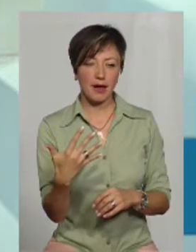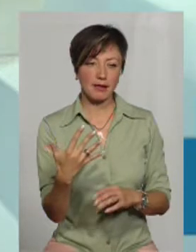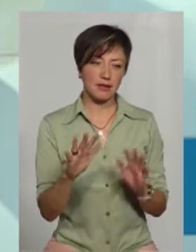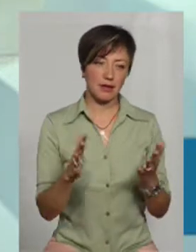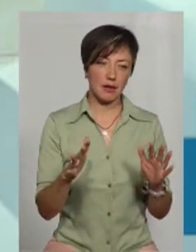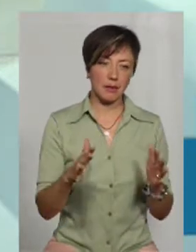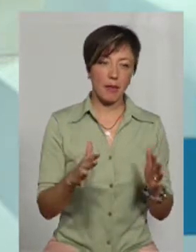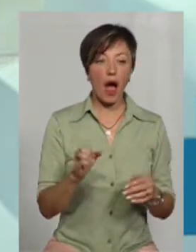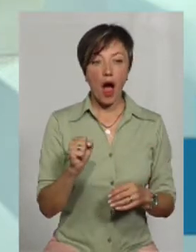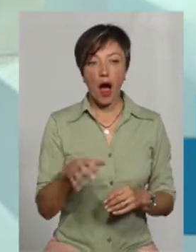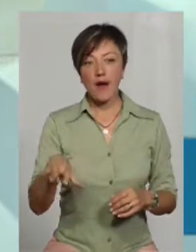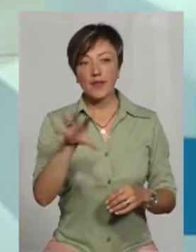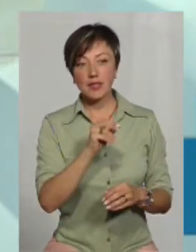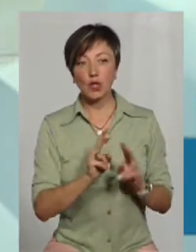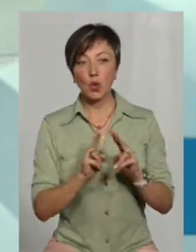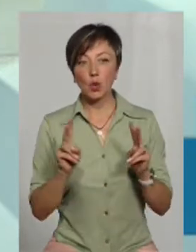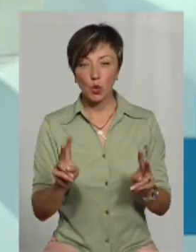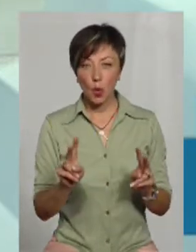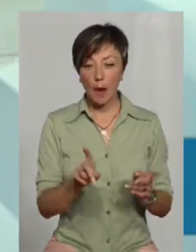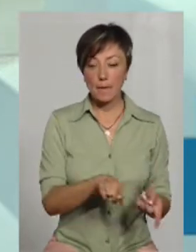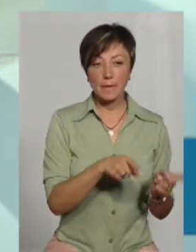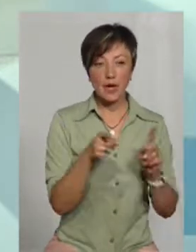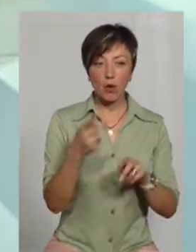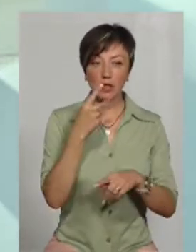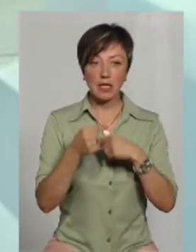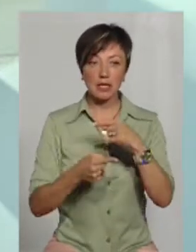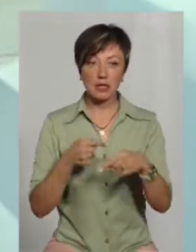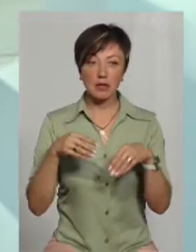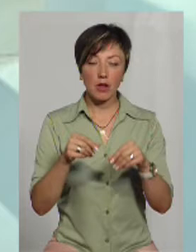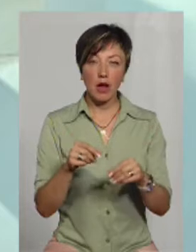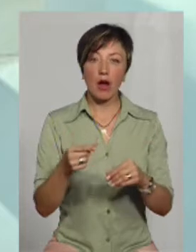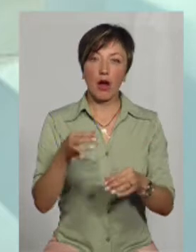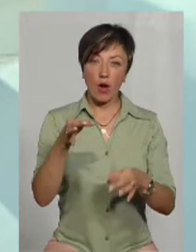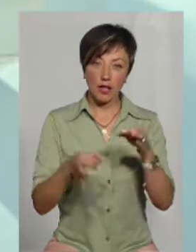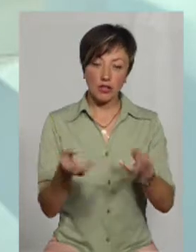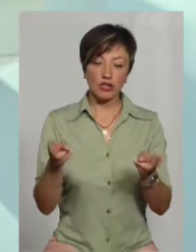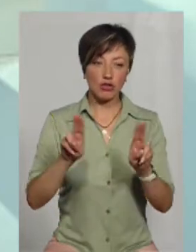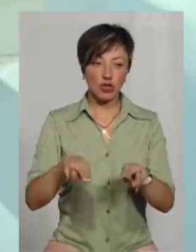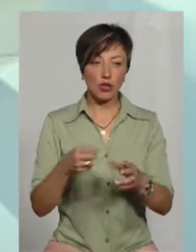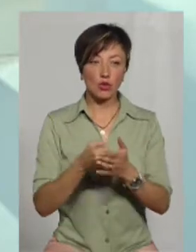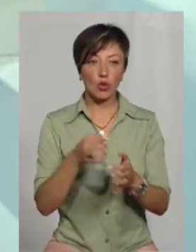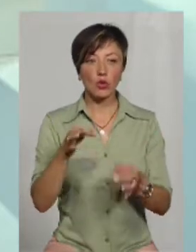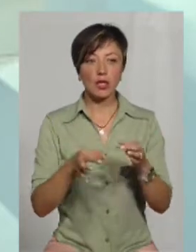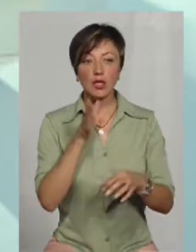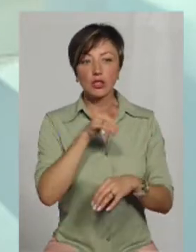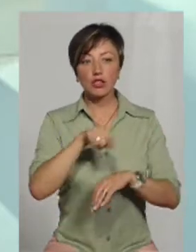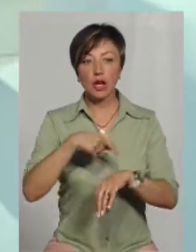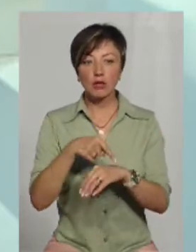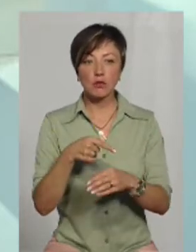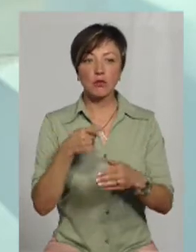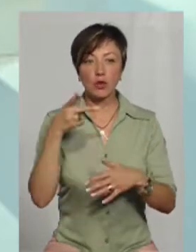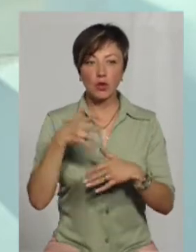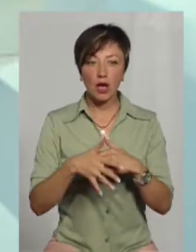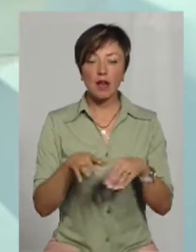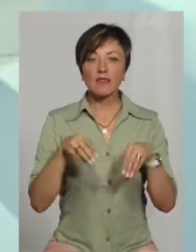там, плюс-мінус. А всі, хто переходять з традиційного землеробства на органічне, вони, в принципі, там залишаються. До людей з часом вже доходить, то, що